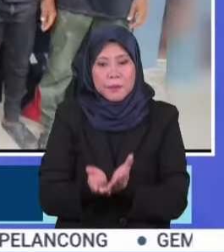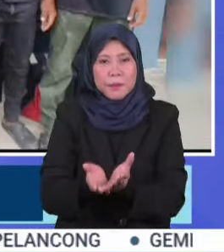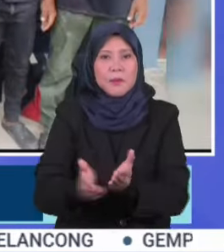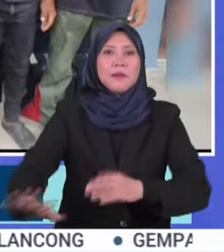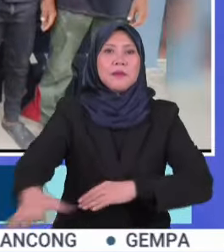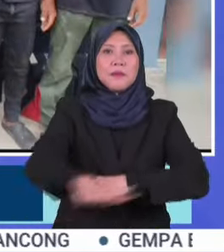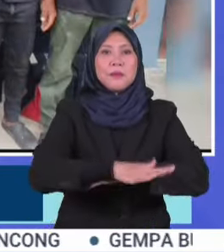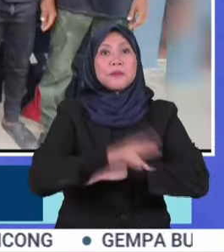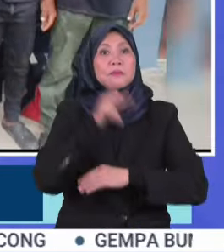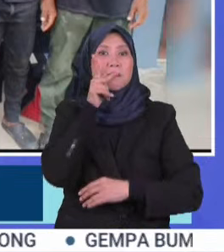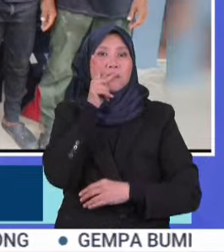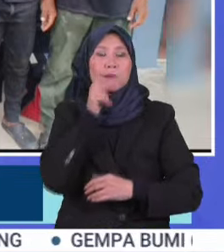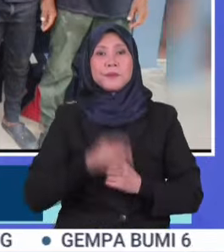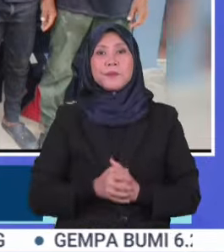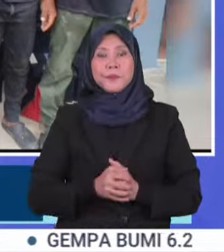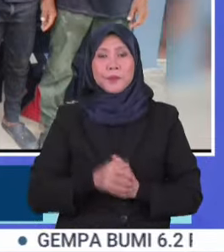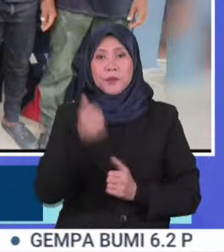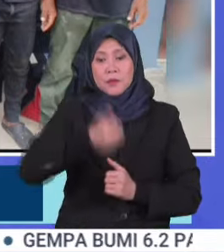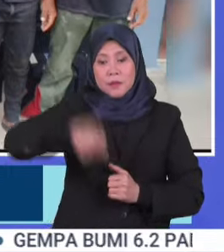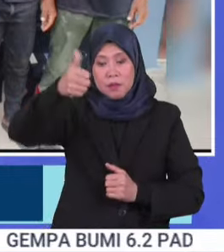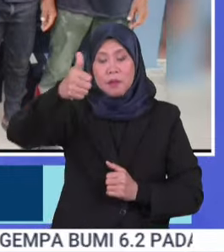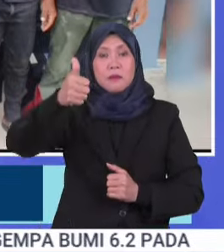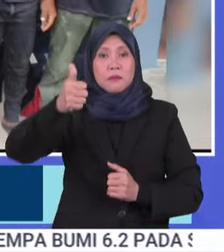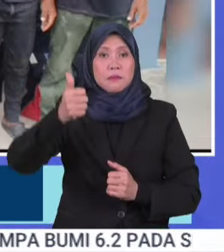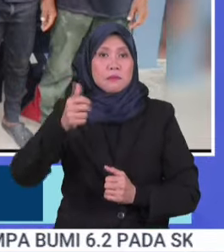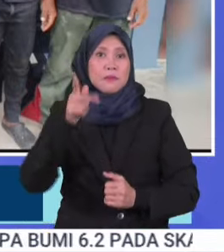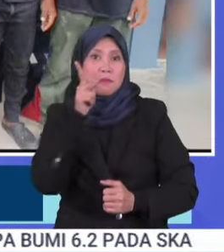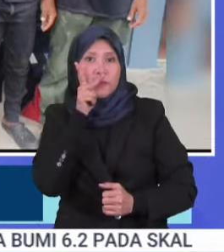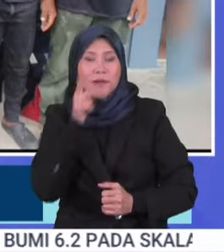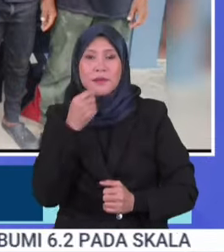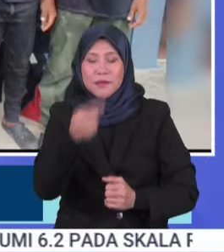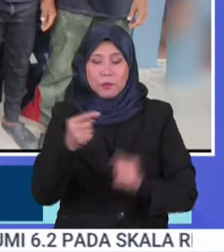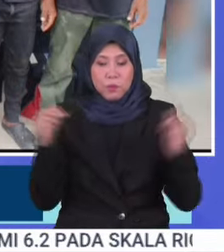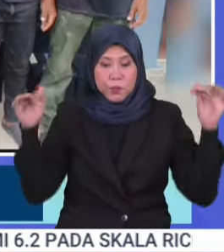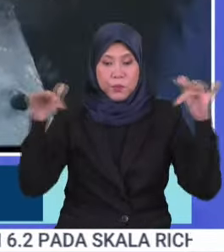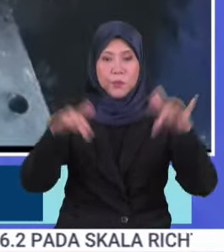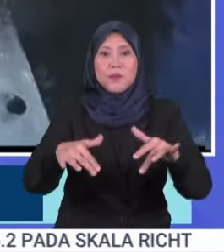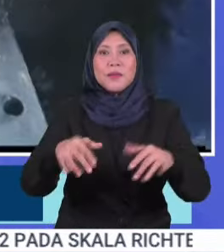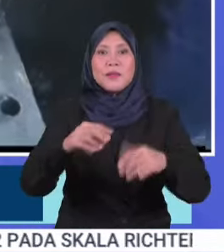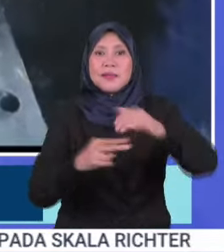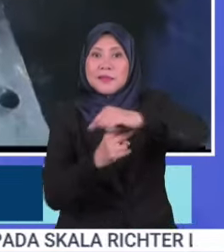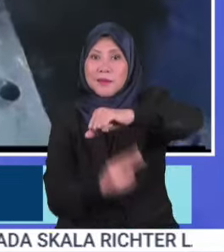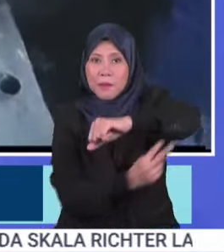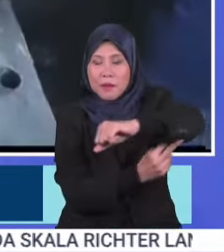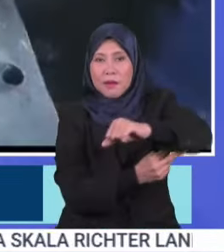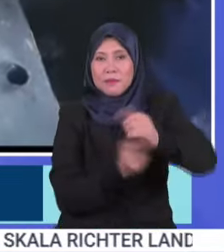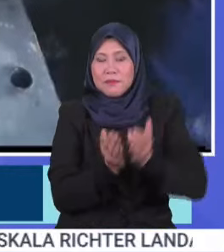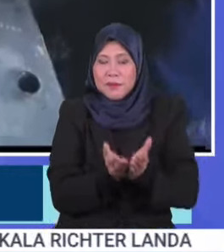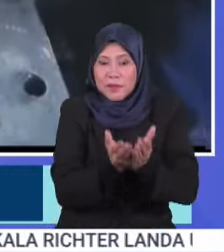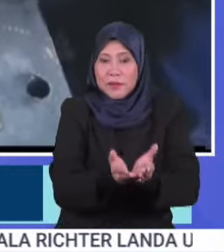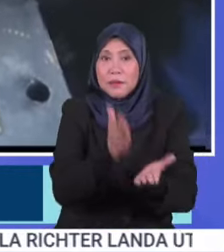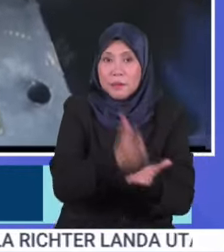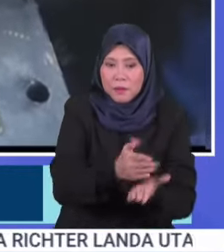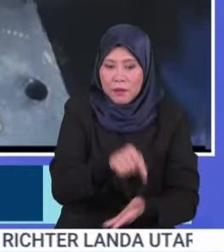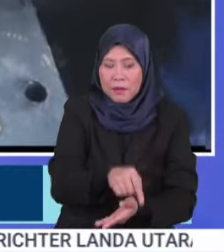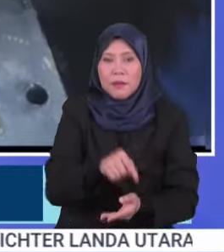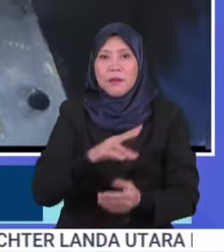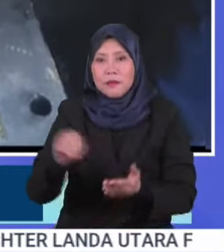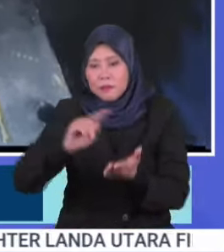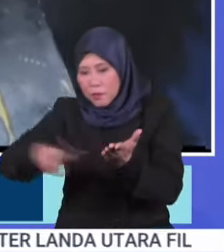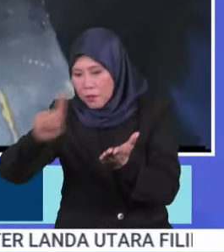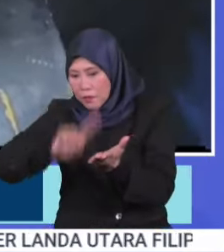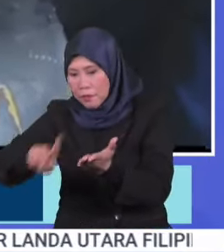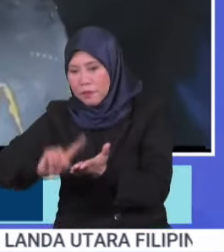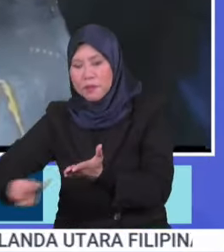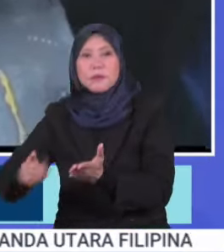Kedah pagi tadi. Pengarah Zon Maritim Kuala Kedah berkata, serbuan dilakukan di jeti sekitar Muar Kuala Kedah selain pemeriksaan